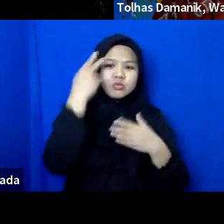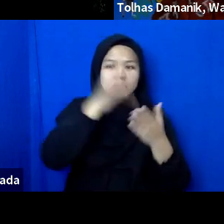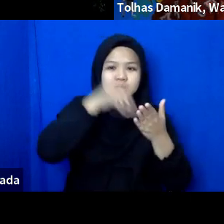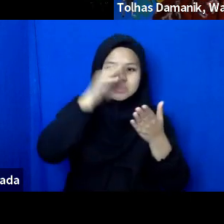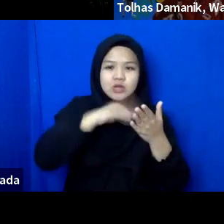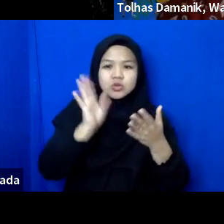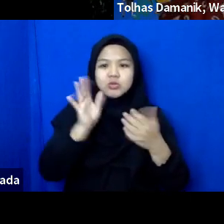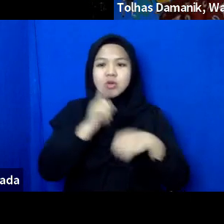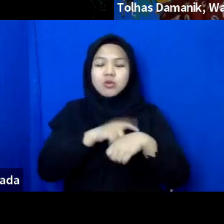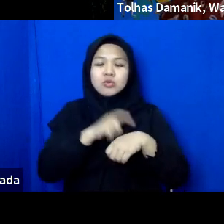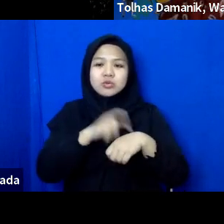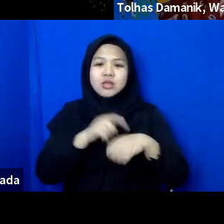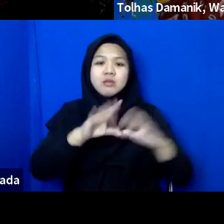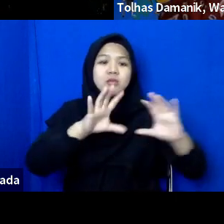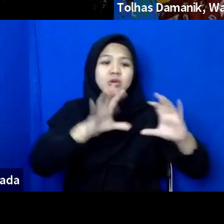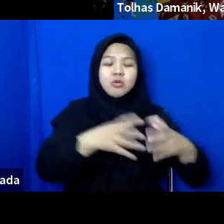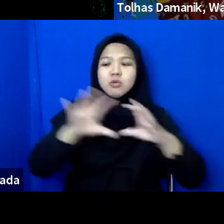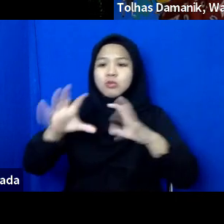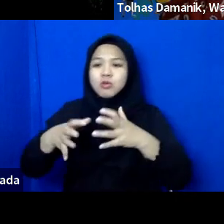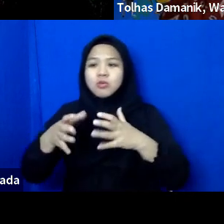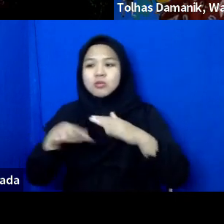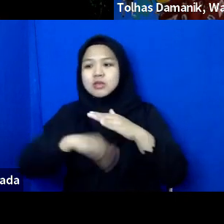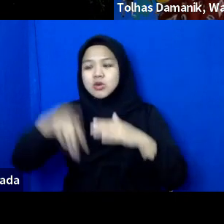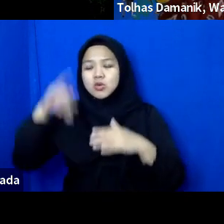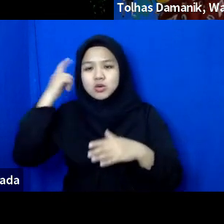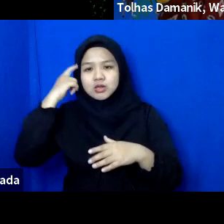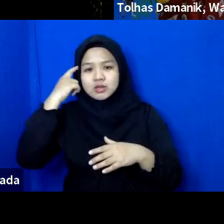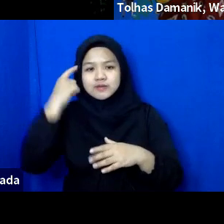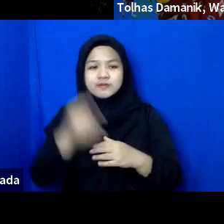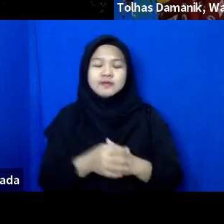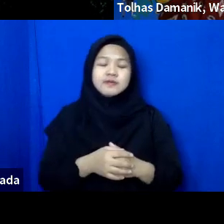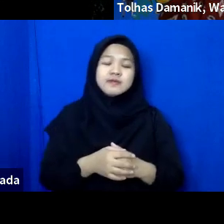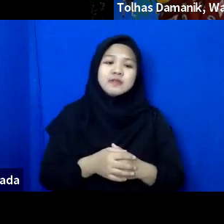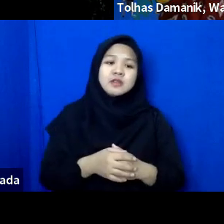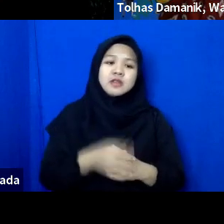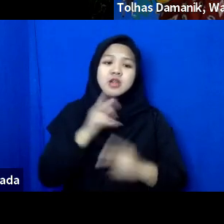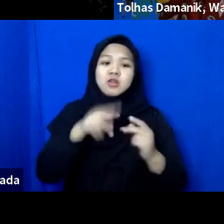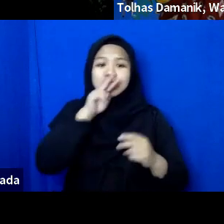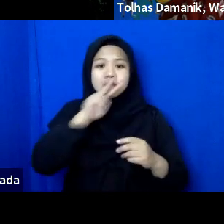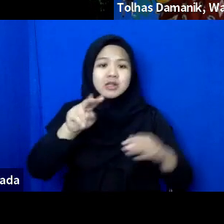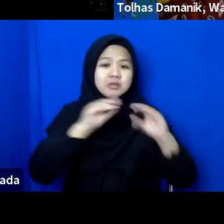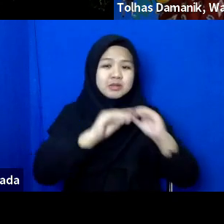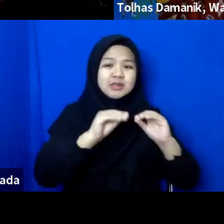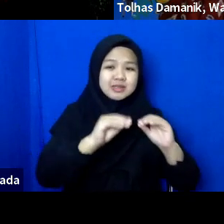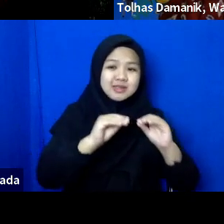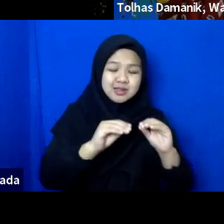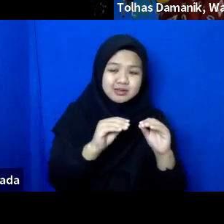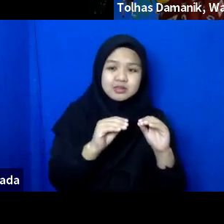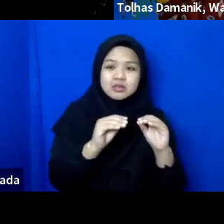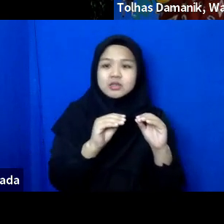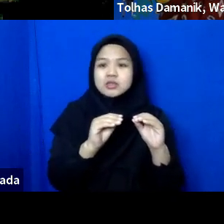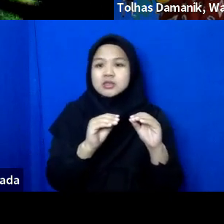zamannya lagi perlawanan terhadap community kemudian kalau ditinjau kegagalan pendidikan maka